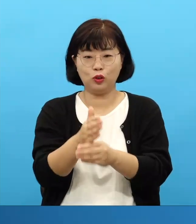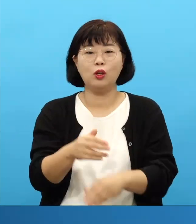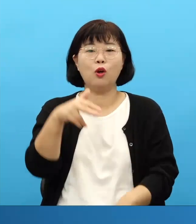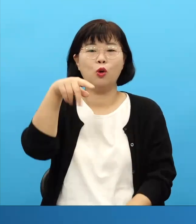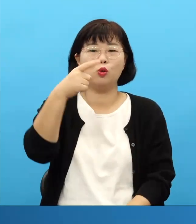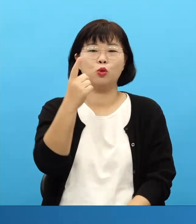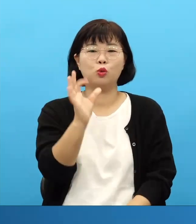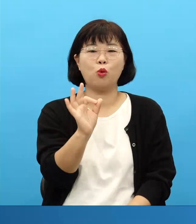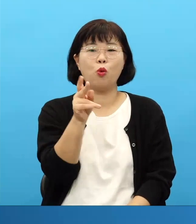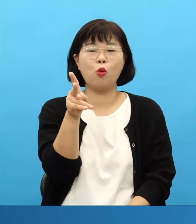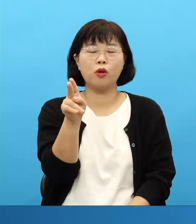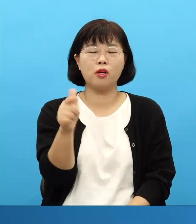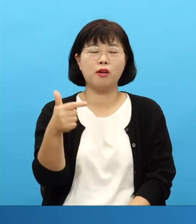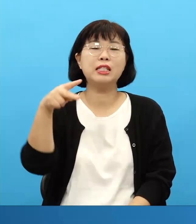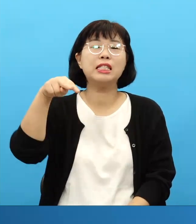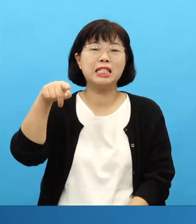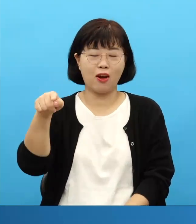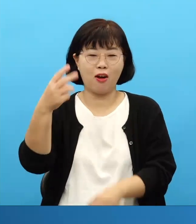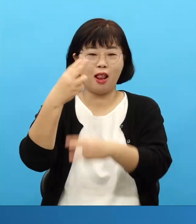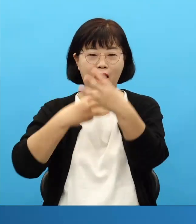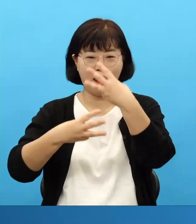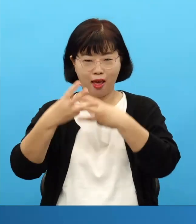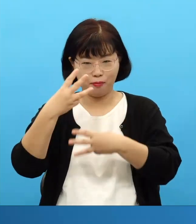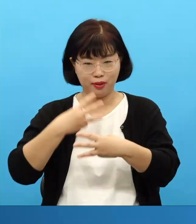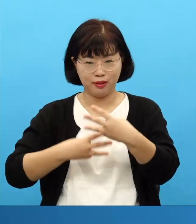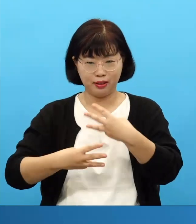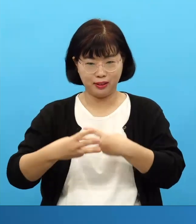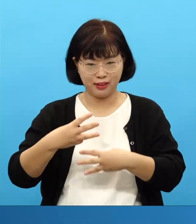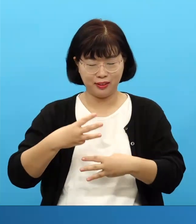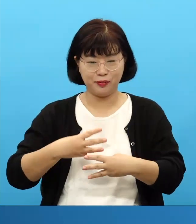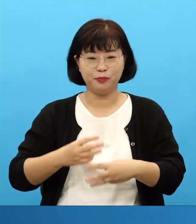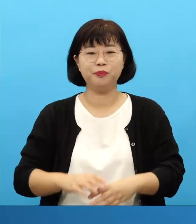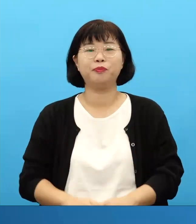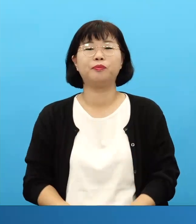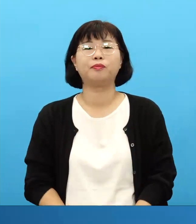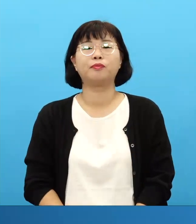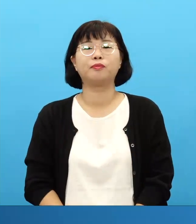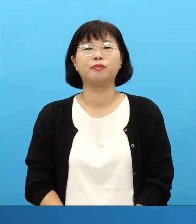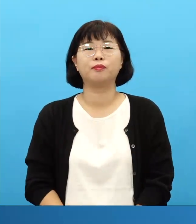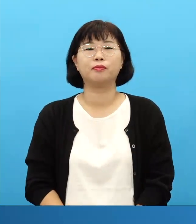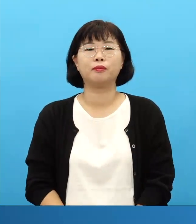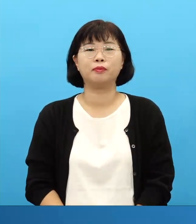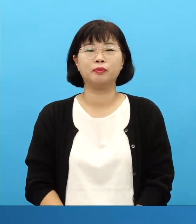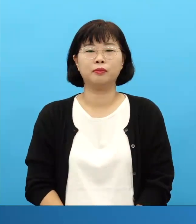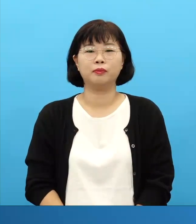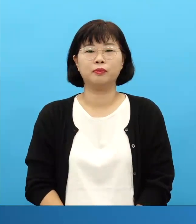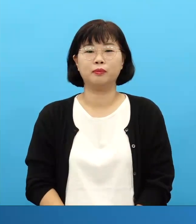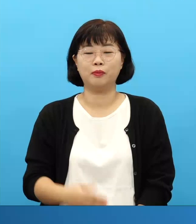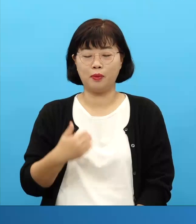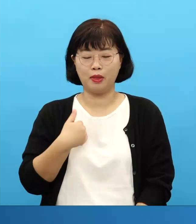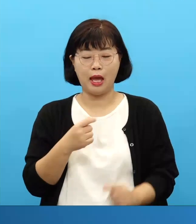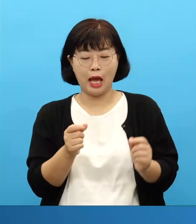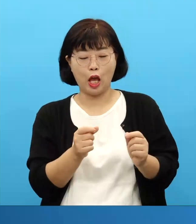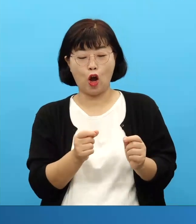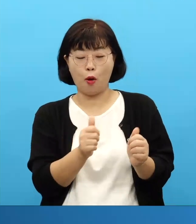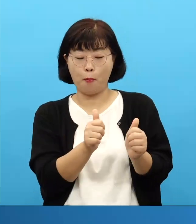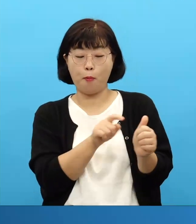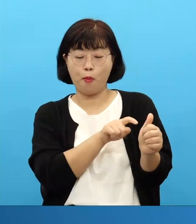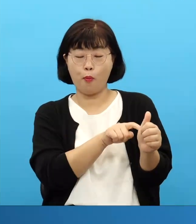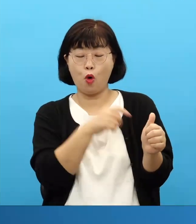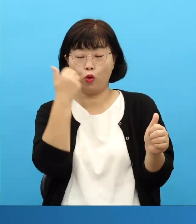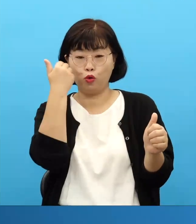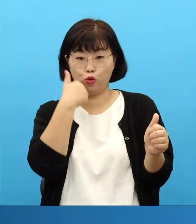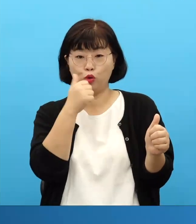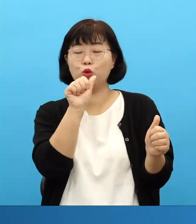from the Watered Garden Church, currently attending to the Youth Evangelism Institute in the Jeju region. 제 옆에 있는 렘넌트는 오늘